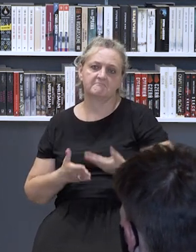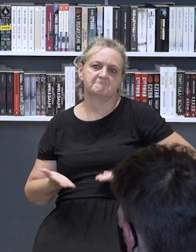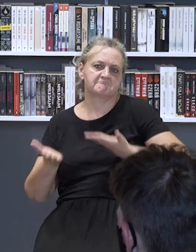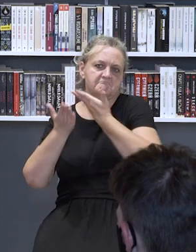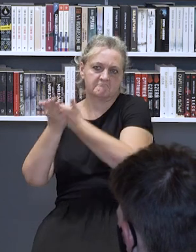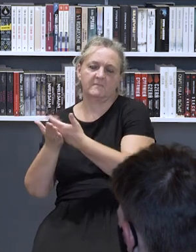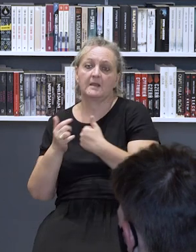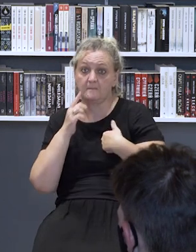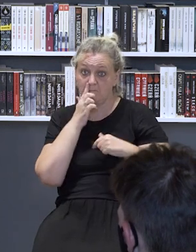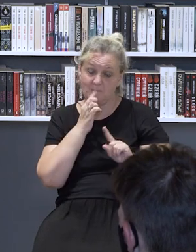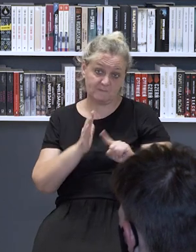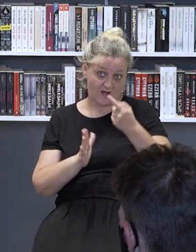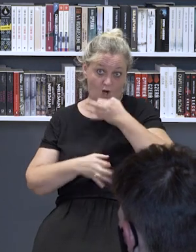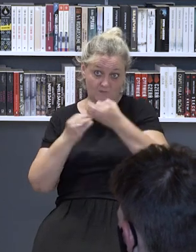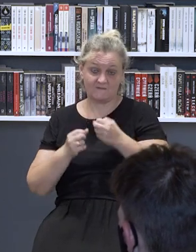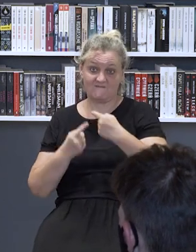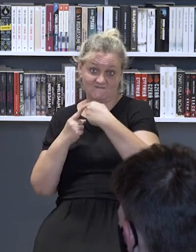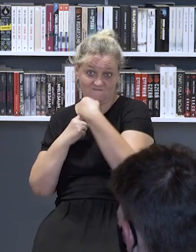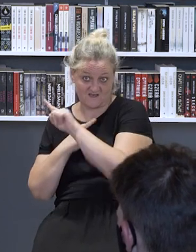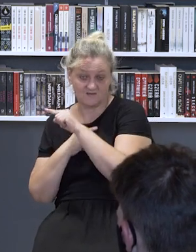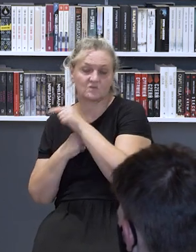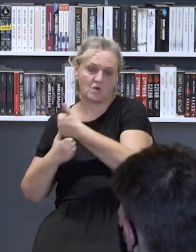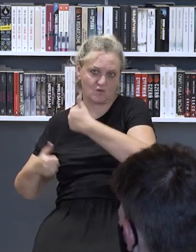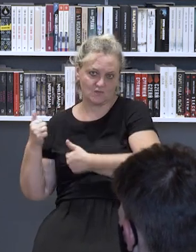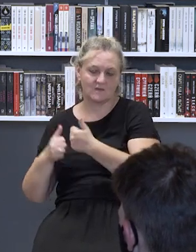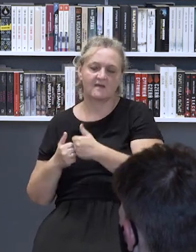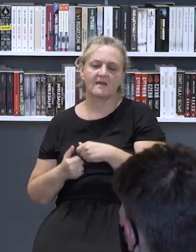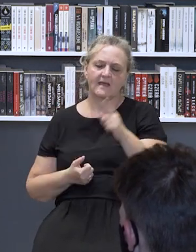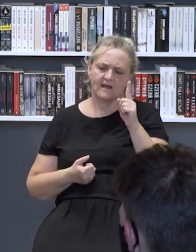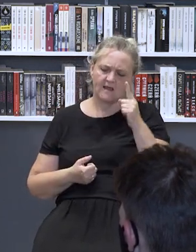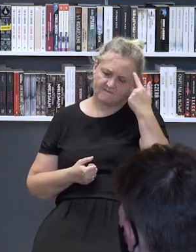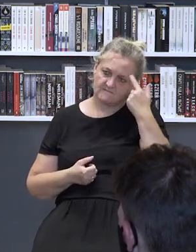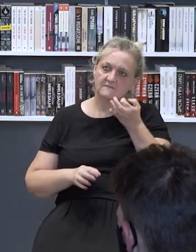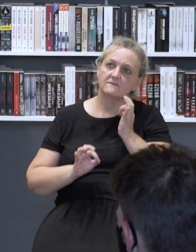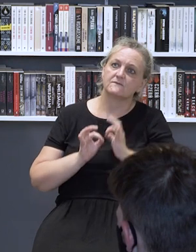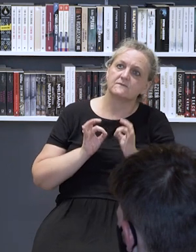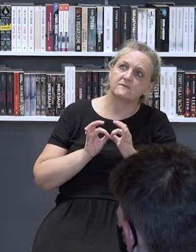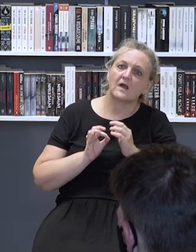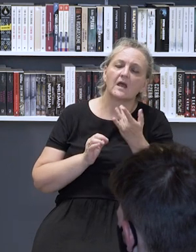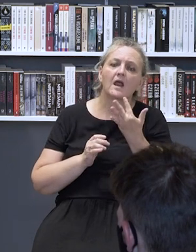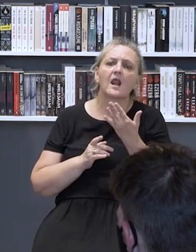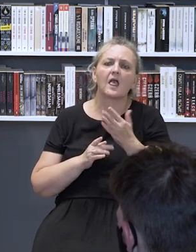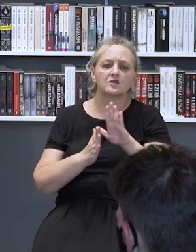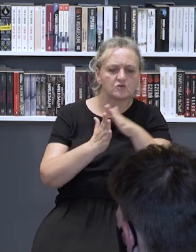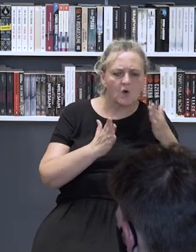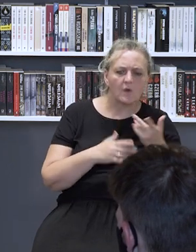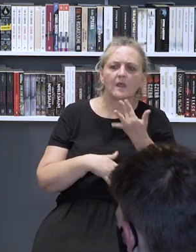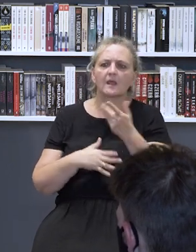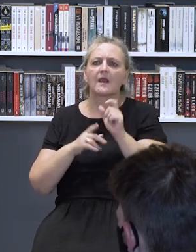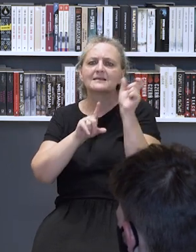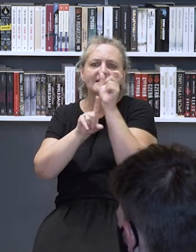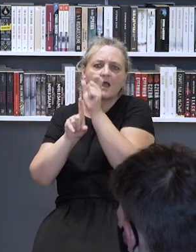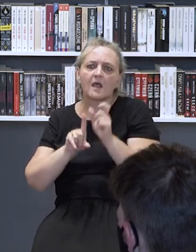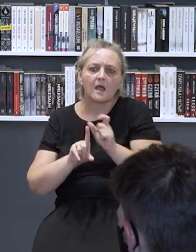Ja pierwsze opowiadanie wysłałam na ten konkurs, ale źle sobie przeliczyłam liczbę znaków przez liczbę stron, bo